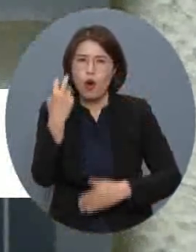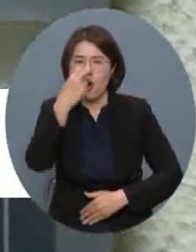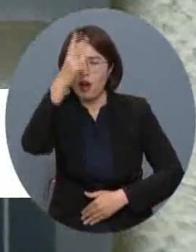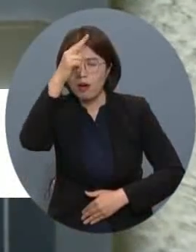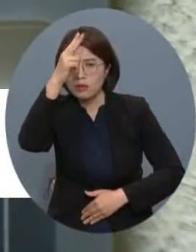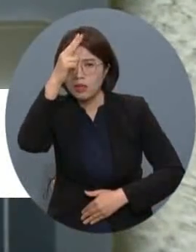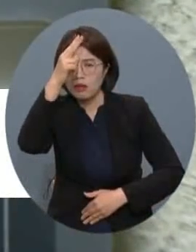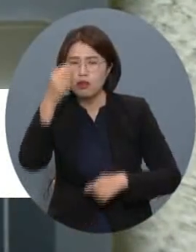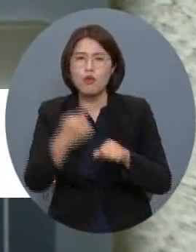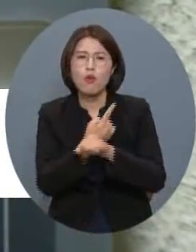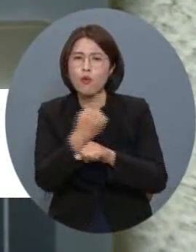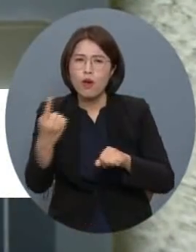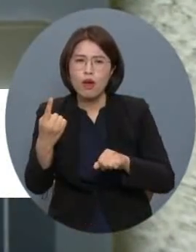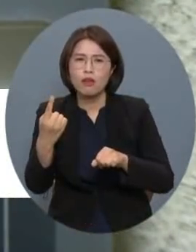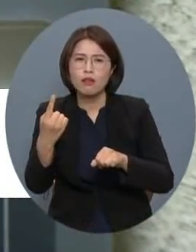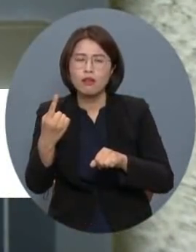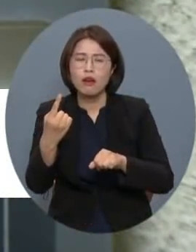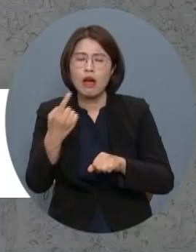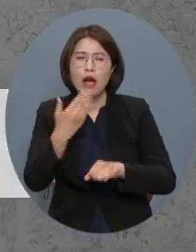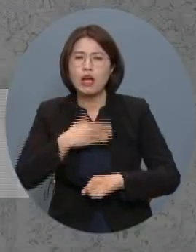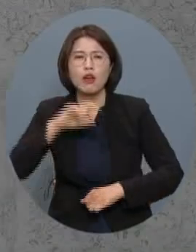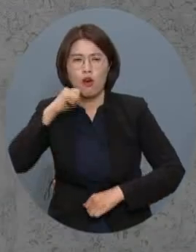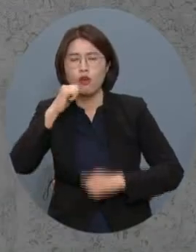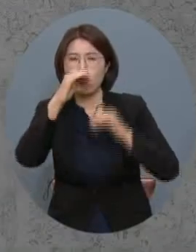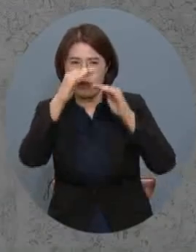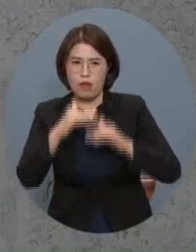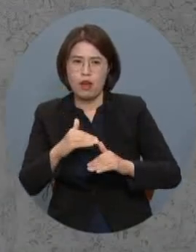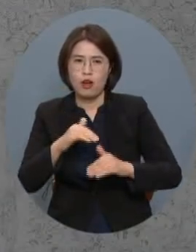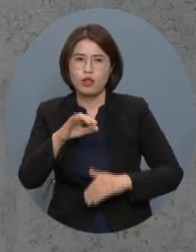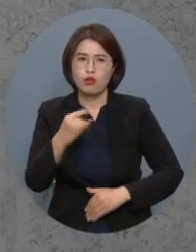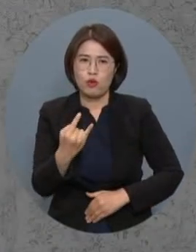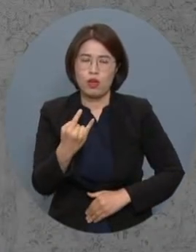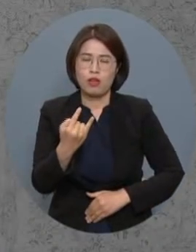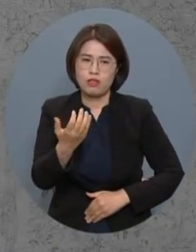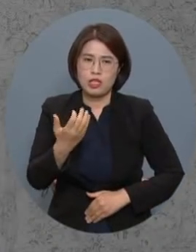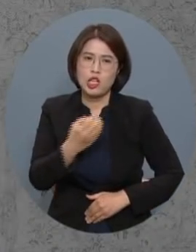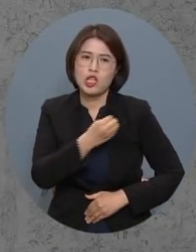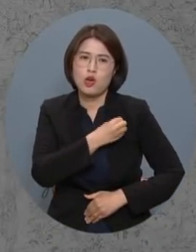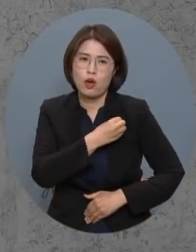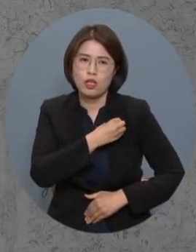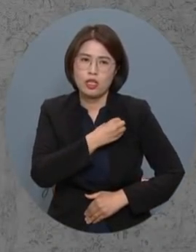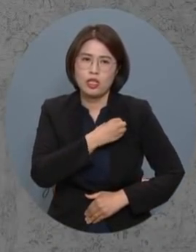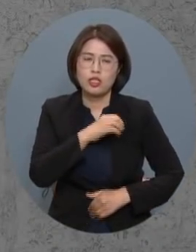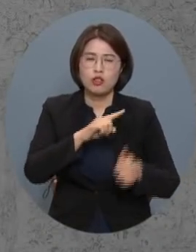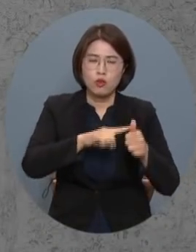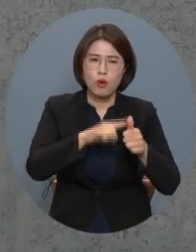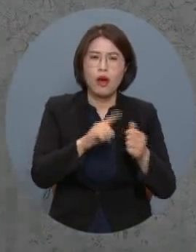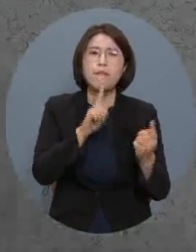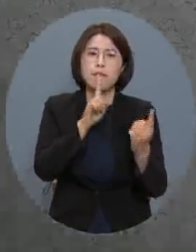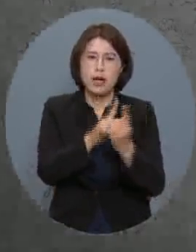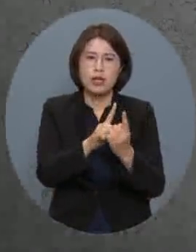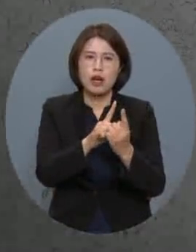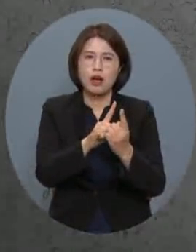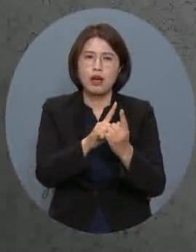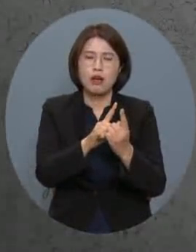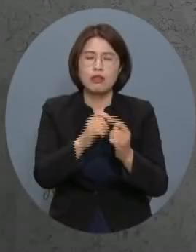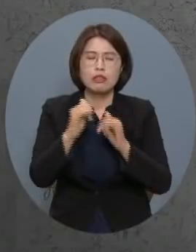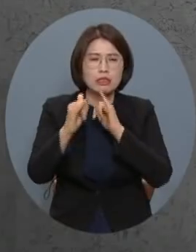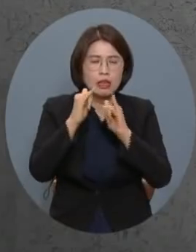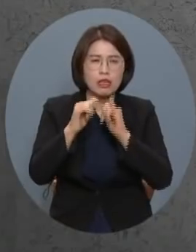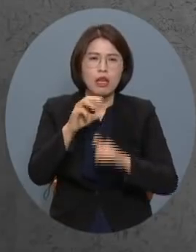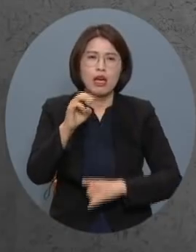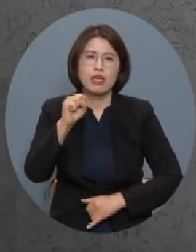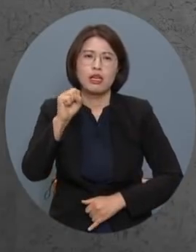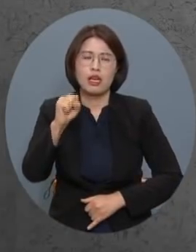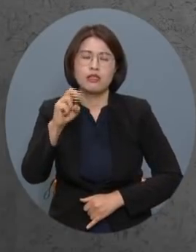관계자들을 제외하고는 알 수 없는 내용입니다. 최교일 전 의원은 최 전 총장과 만나거나 전화, SNS 등으로